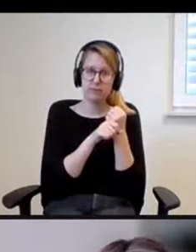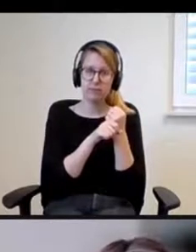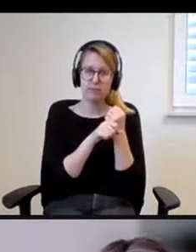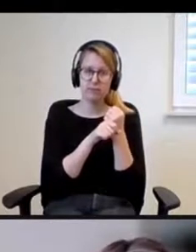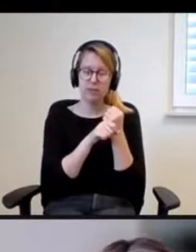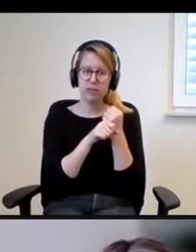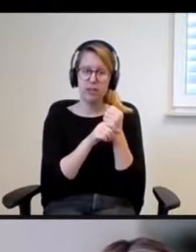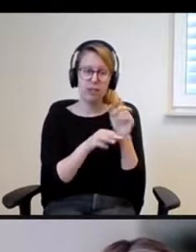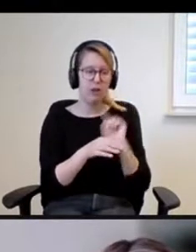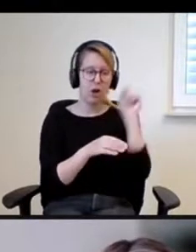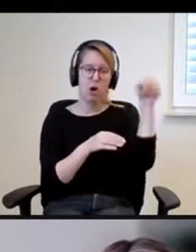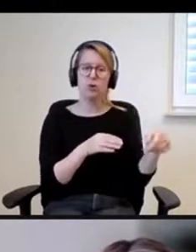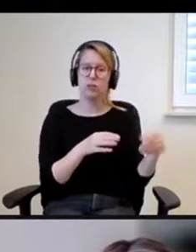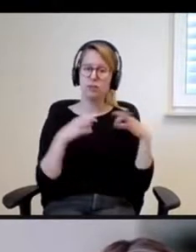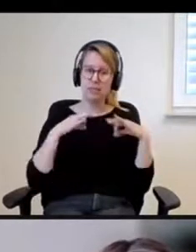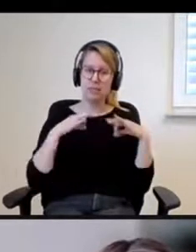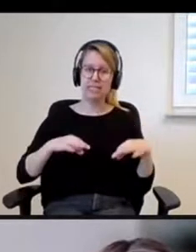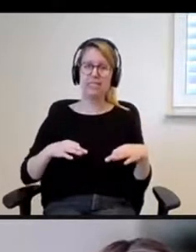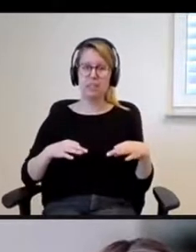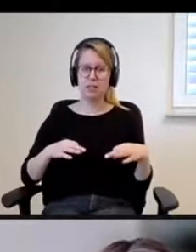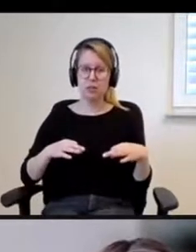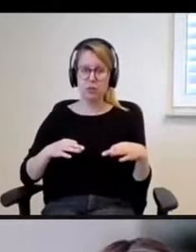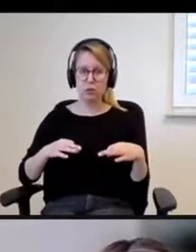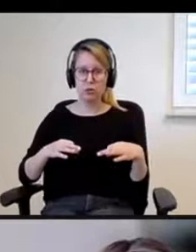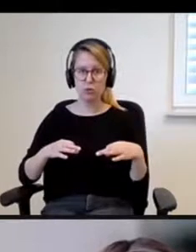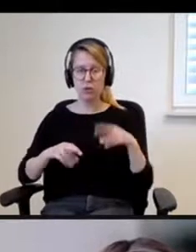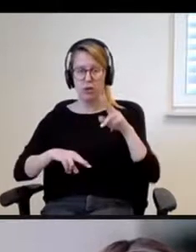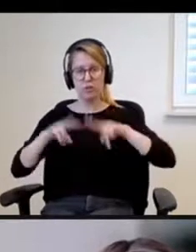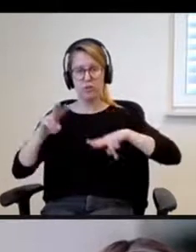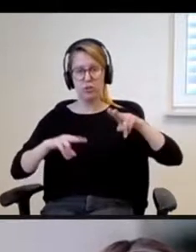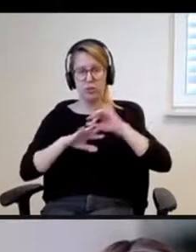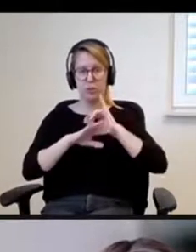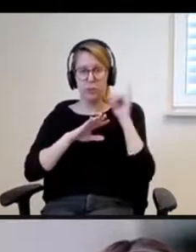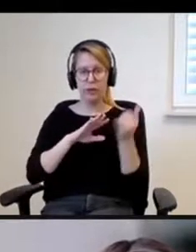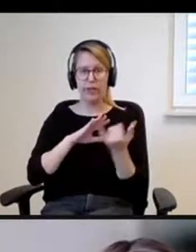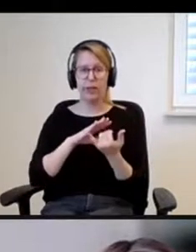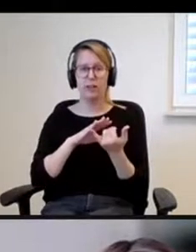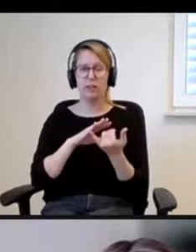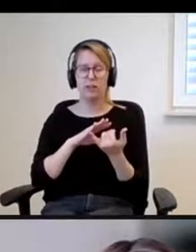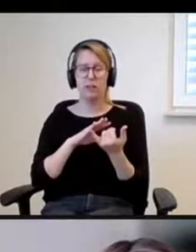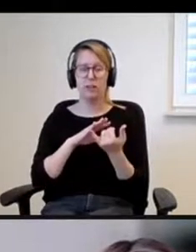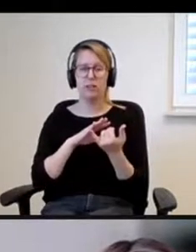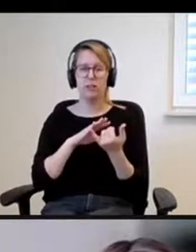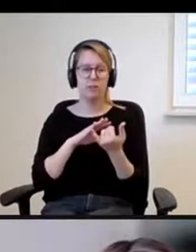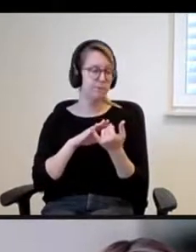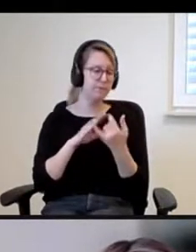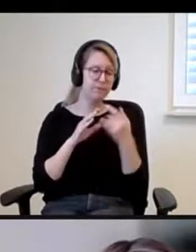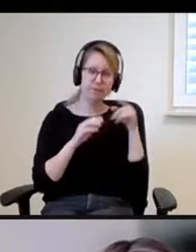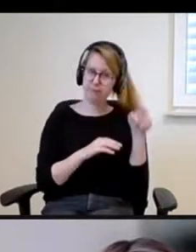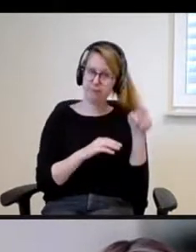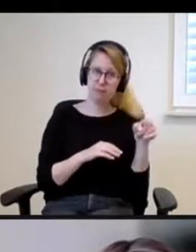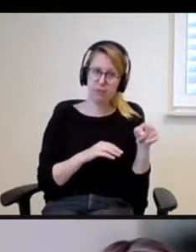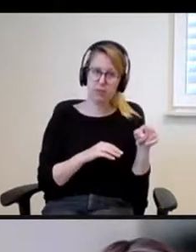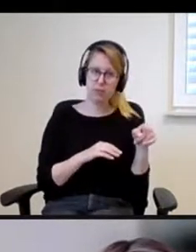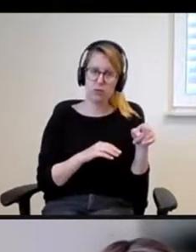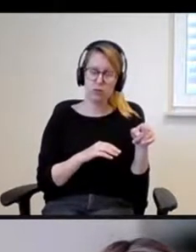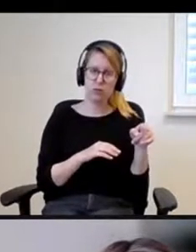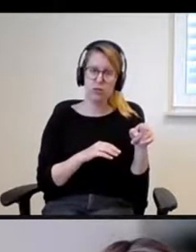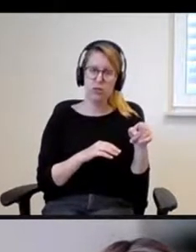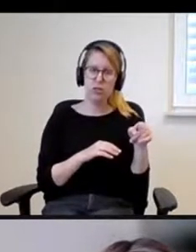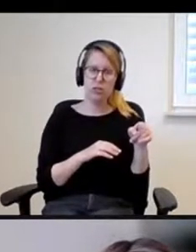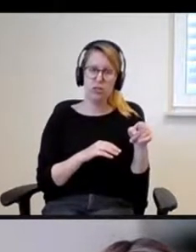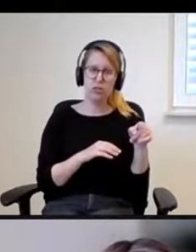Außenminister bei Projekten an Entwicklungsländern auch in Eindruck werft, dass man da